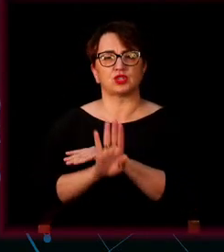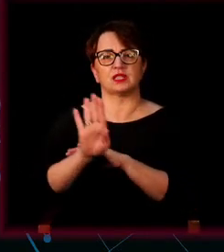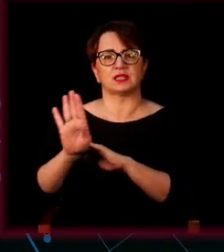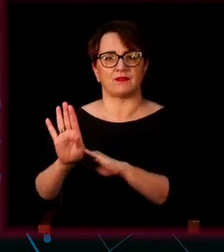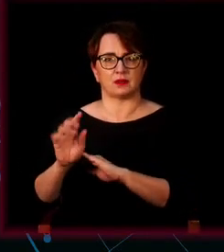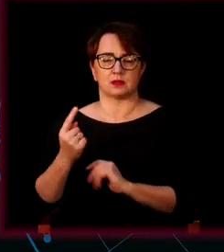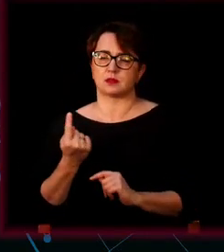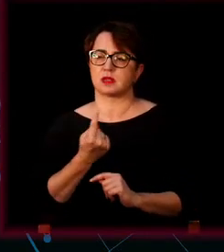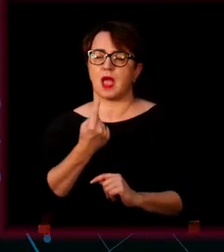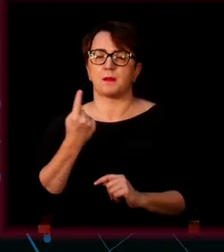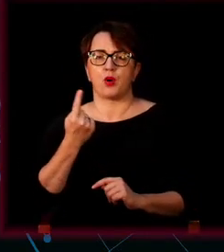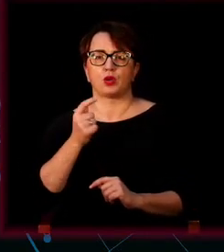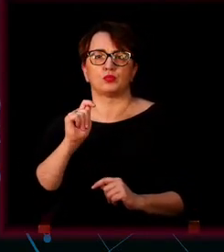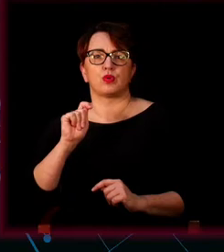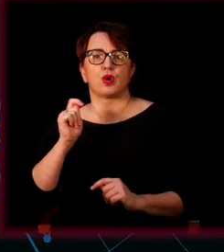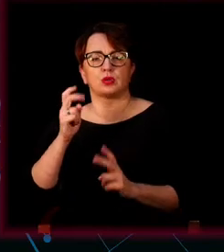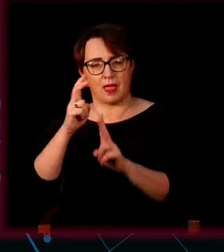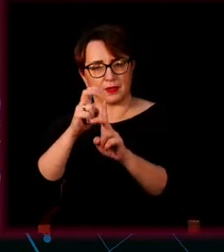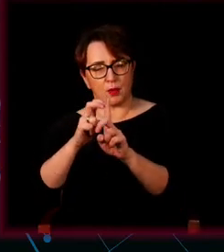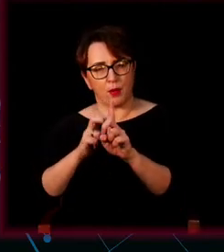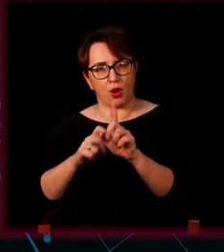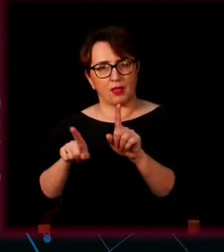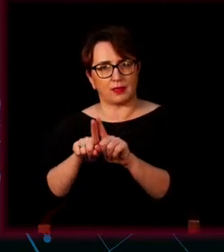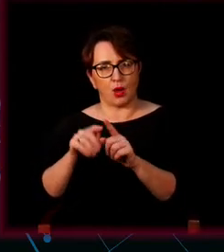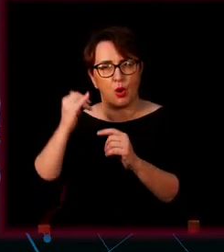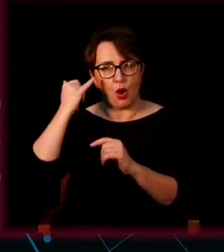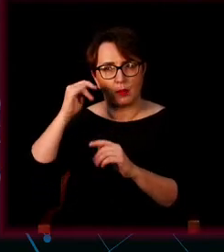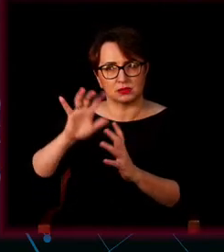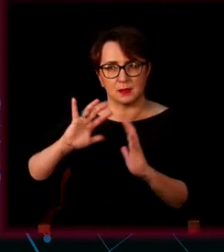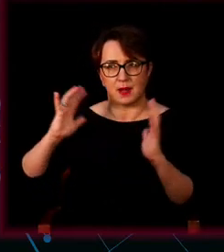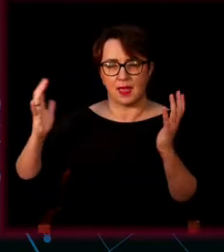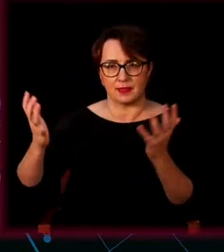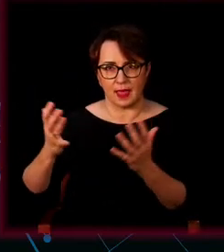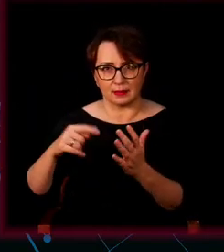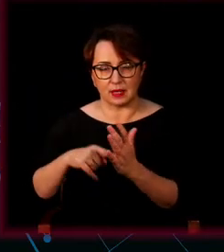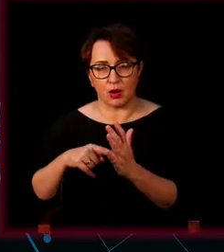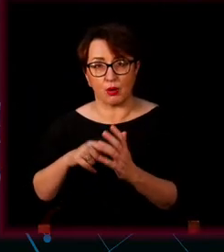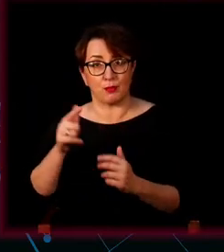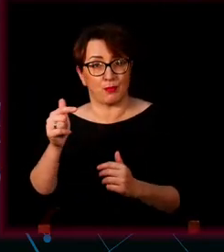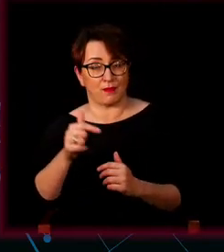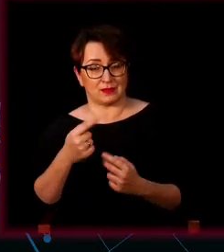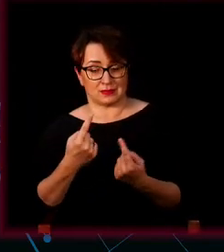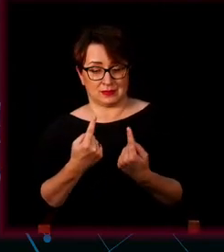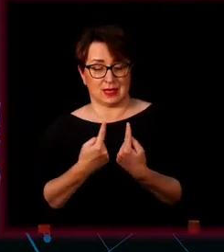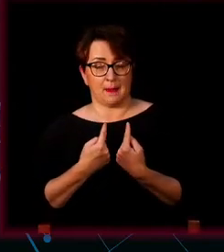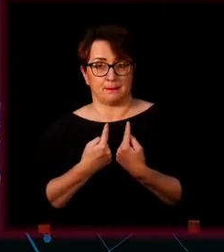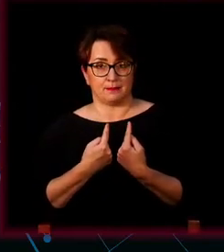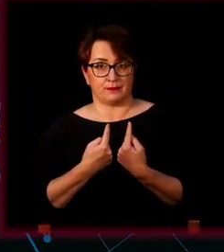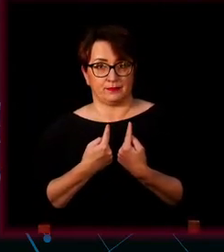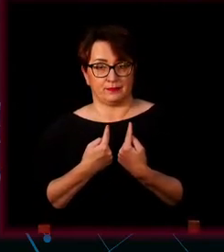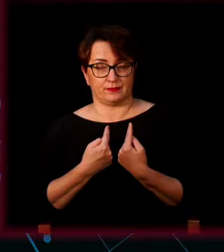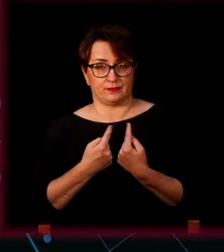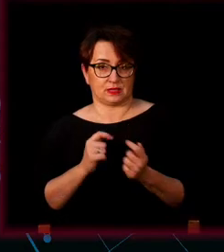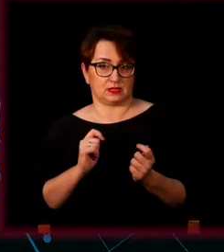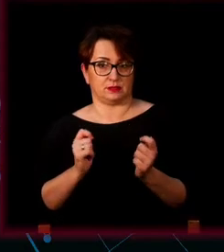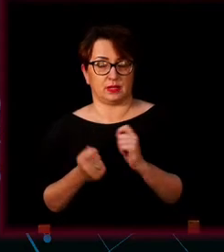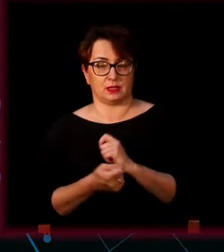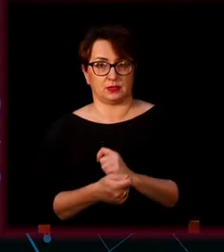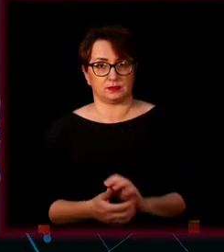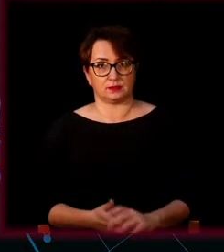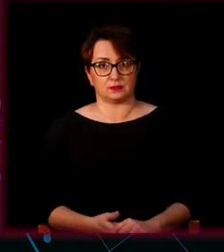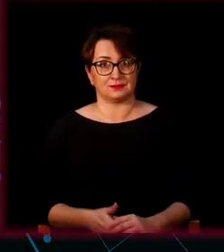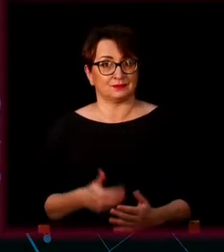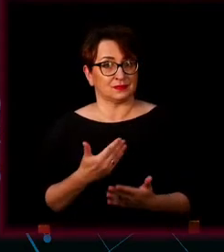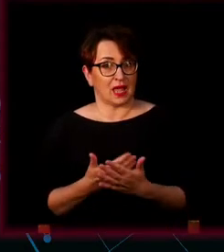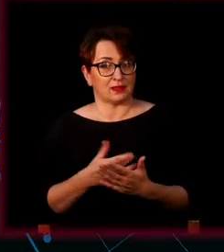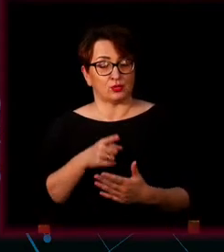ten samotny po prostu antropolog na tej obcej planecie, musi po prostu się zmienić. Dlatego